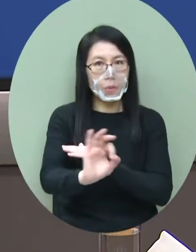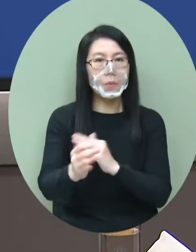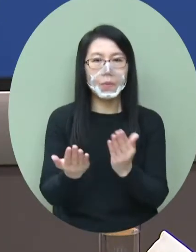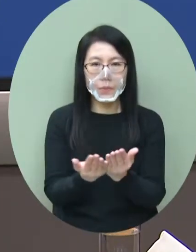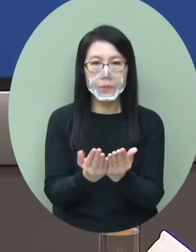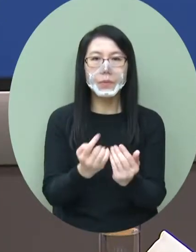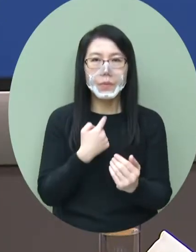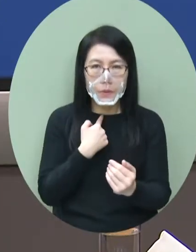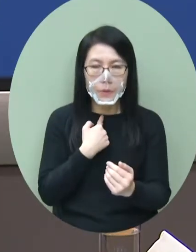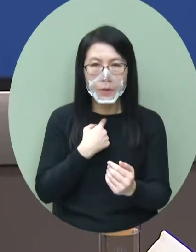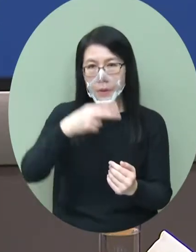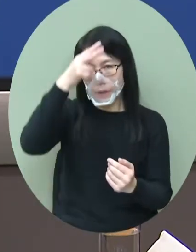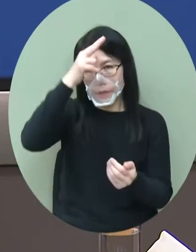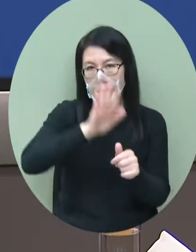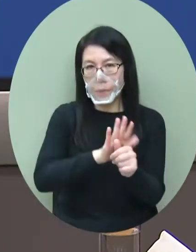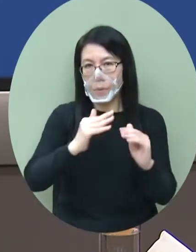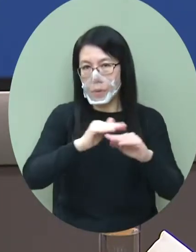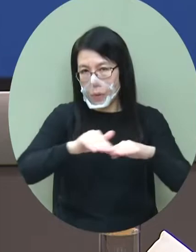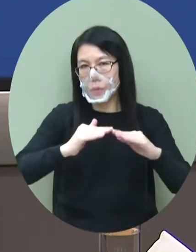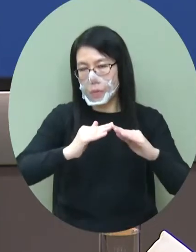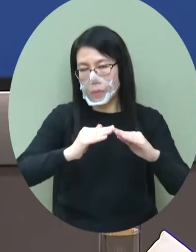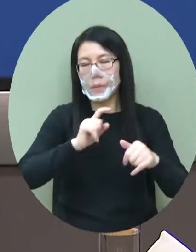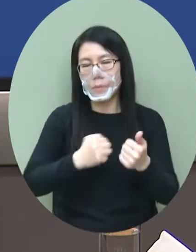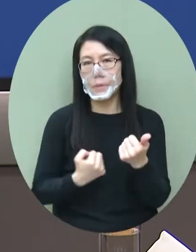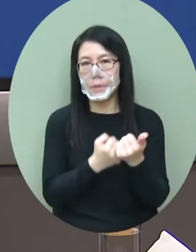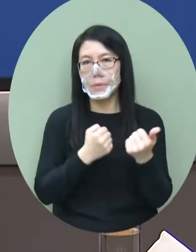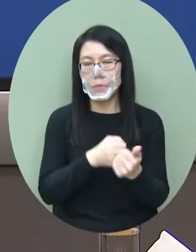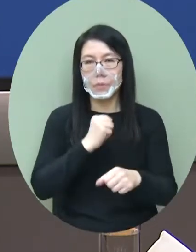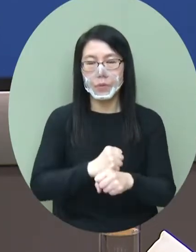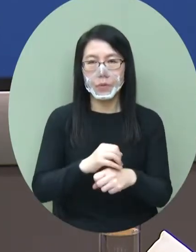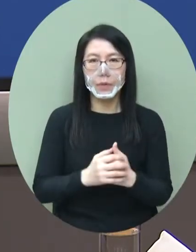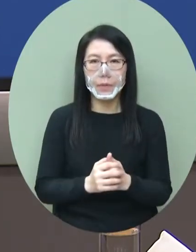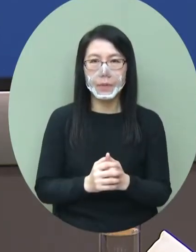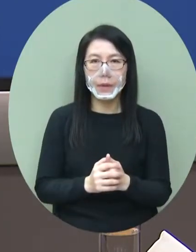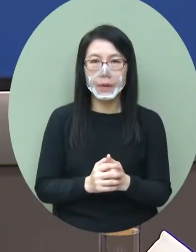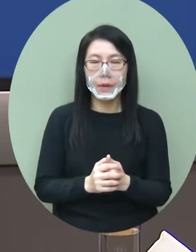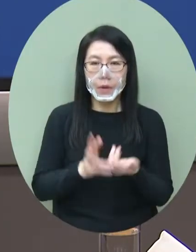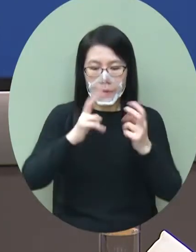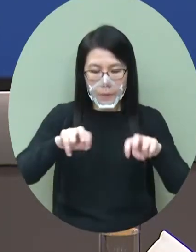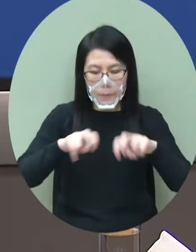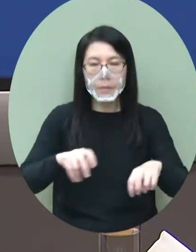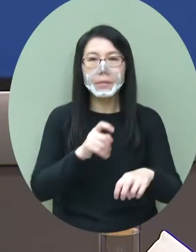们的家居，这一方面保安局会支援有关的工作。